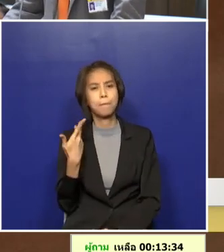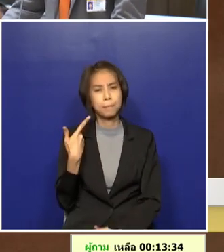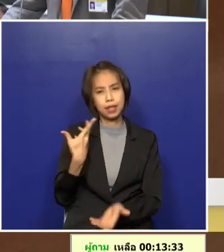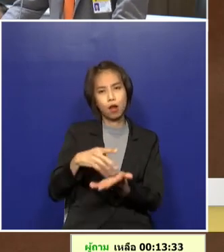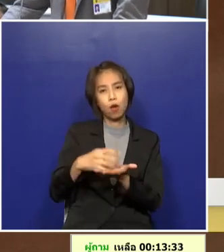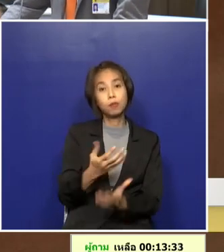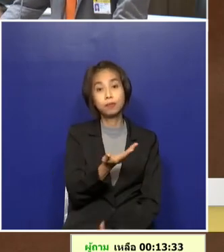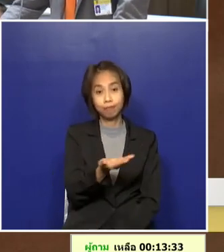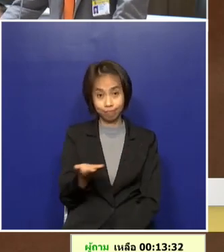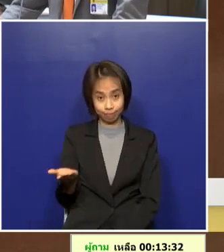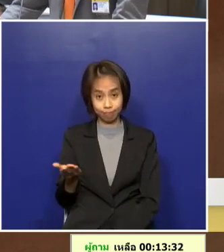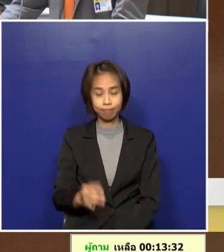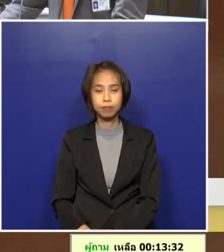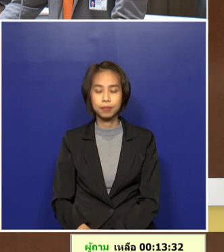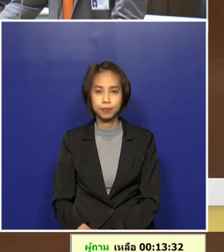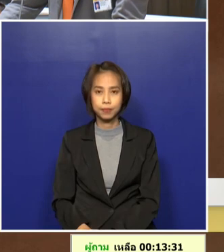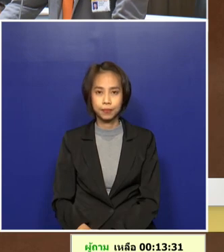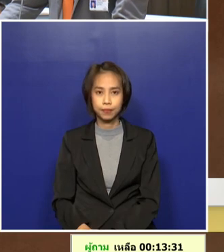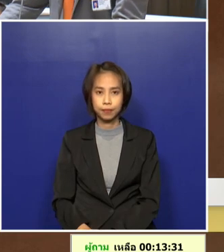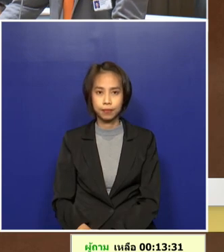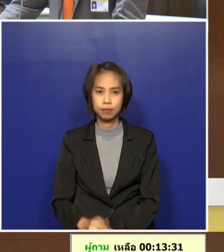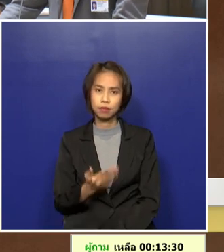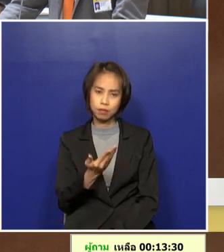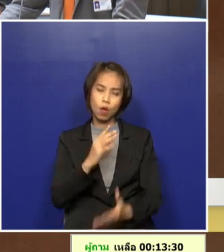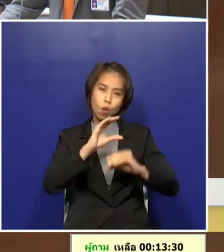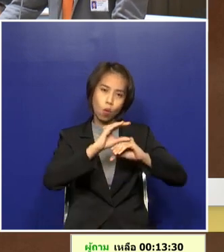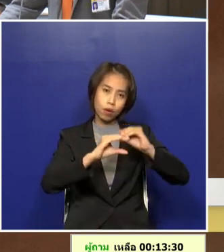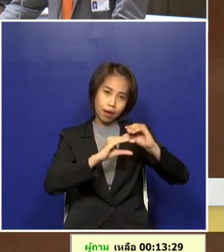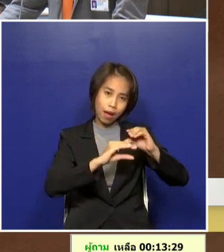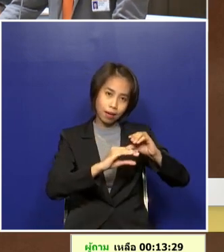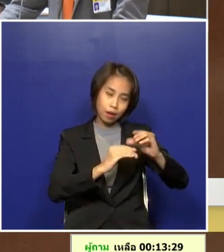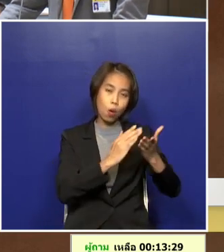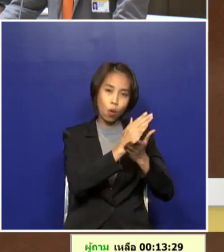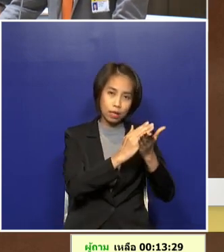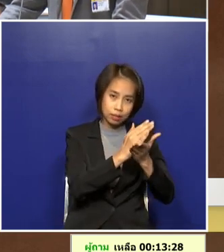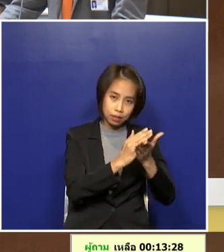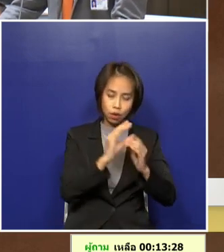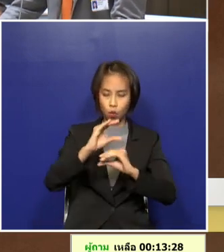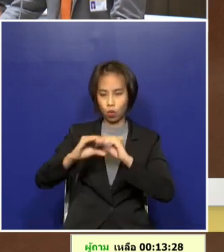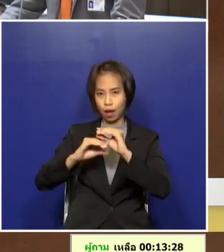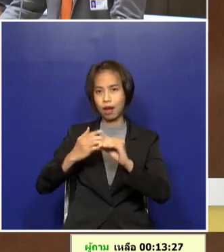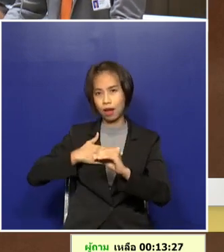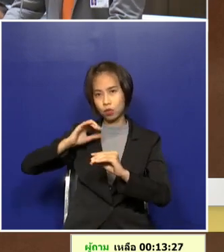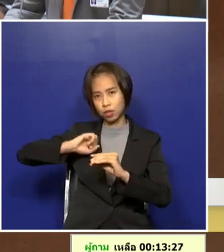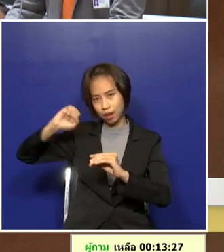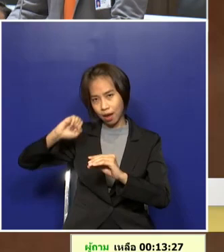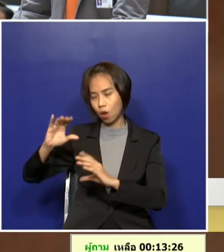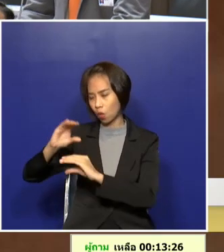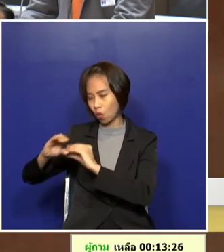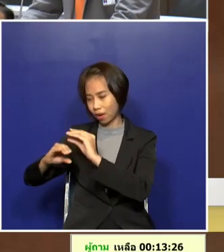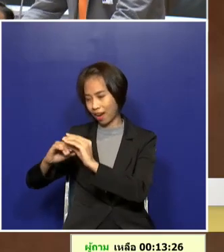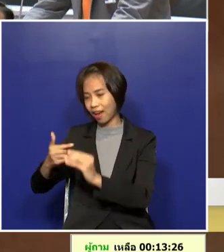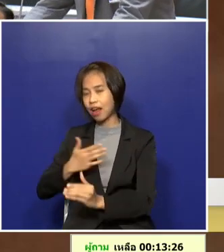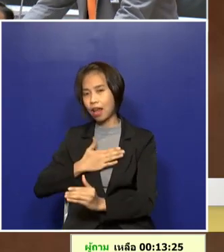ณนี้ครับก็แต่ละอันเนี่ยคนละครึ่งเราชนะเรารักกันเนี่ยก็มีเงื่อนไขและการจ่ายแตกต่างกันไปนะครับ